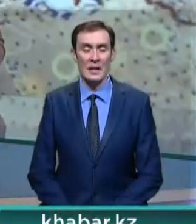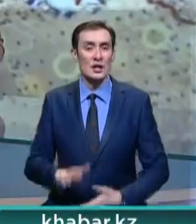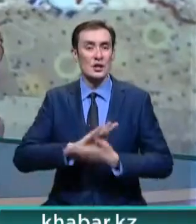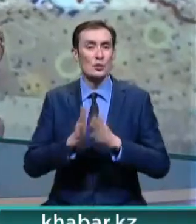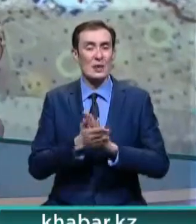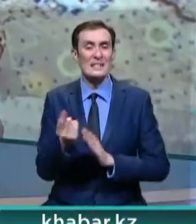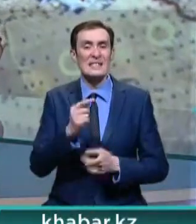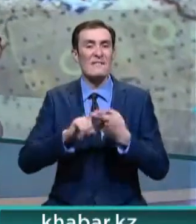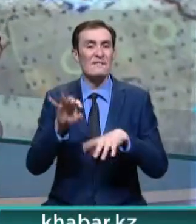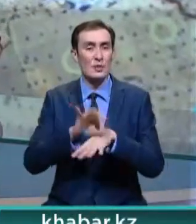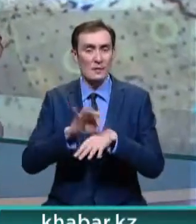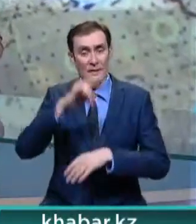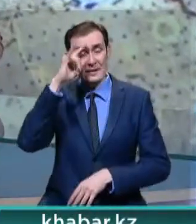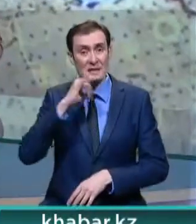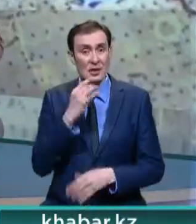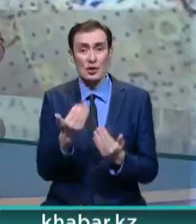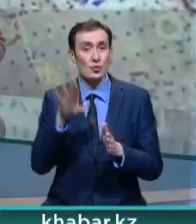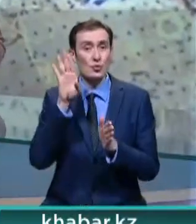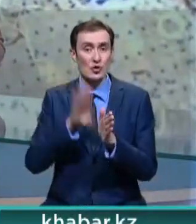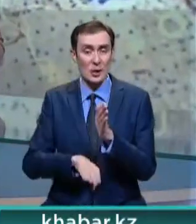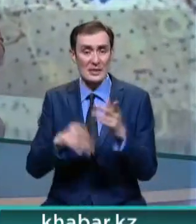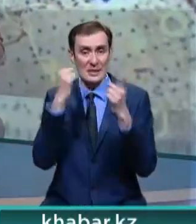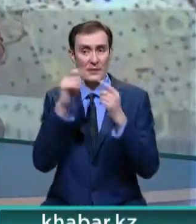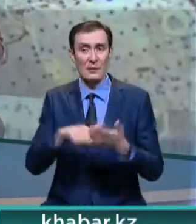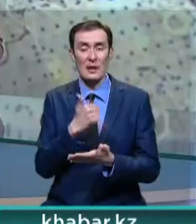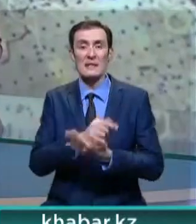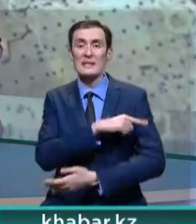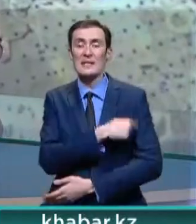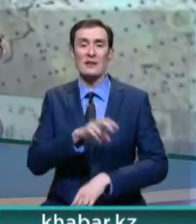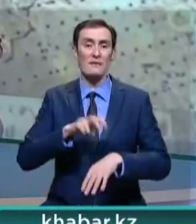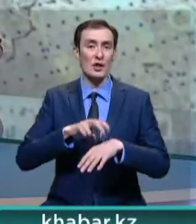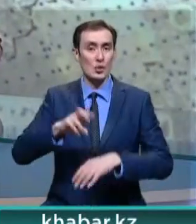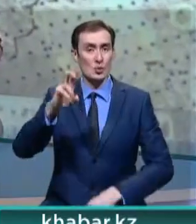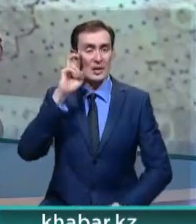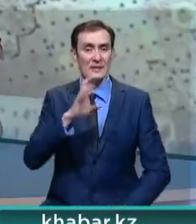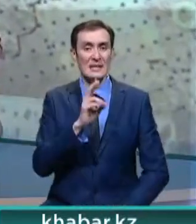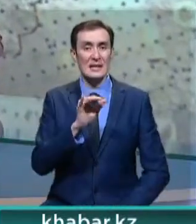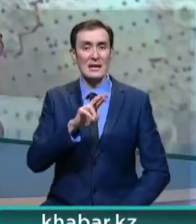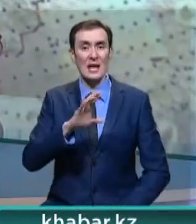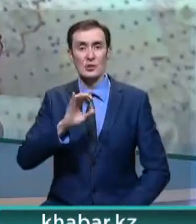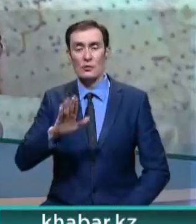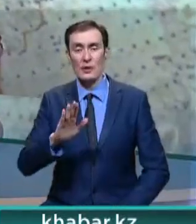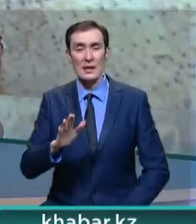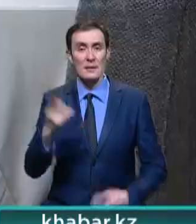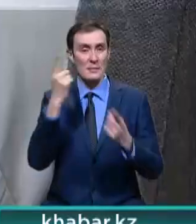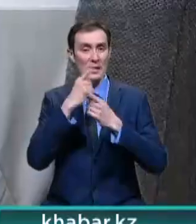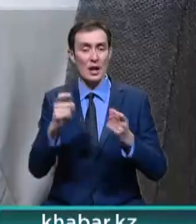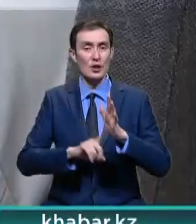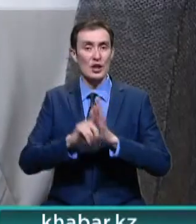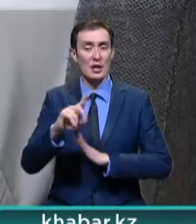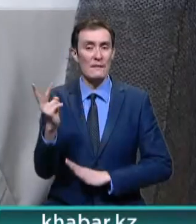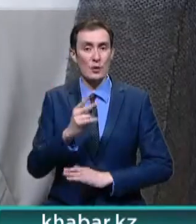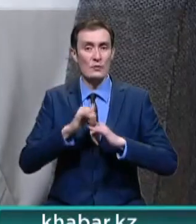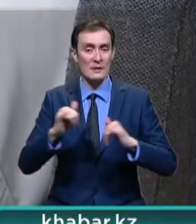Ситуация с коронавирусом в Казахстане ухудшается, заявил сегодня главный санитарный врач страны Ерлан Киясов. Предрекает начало